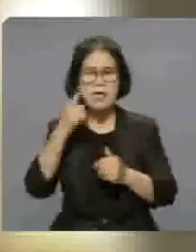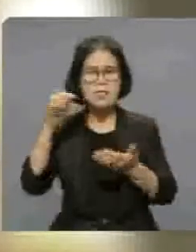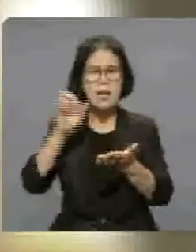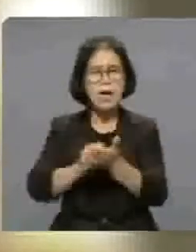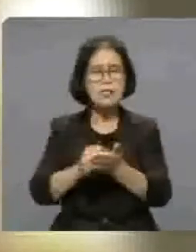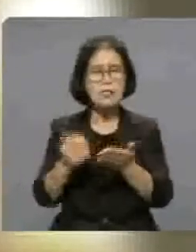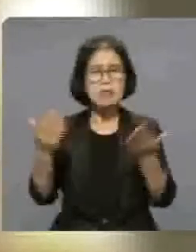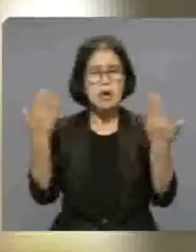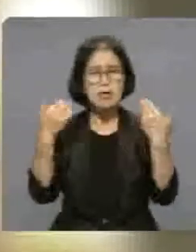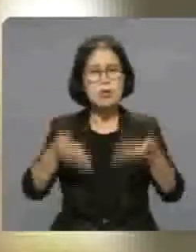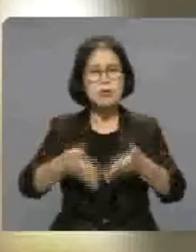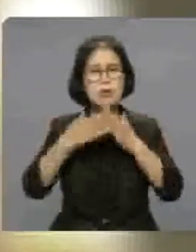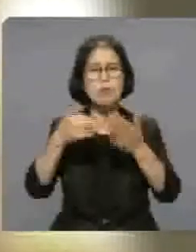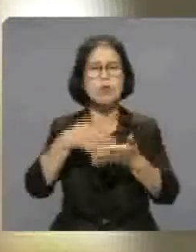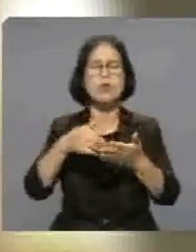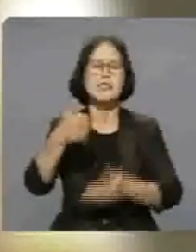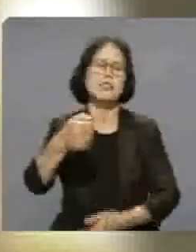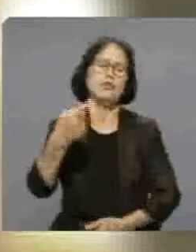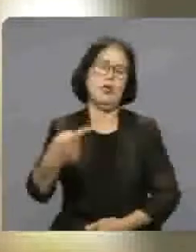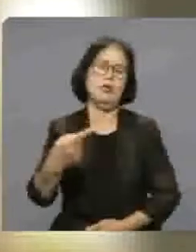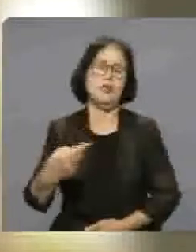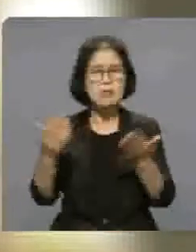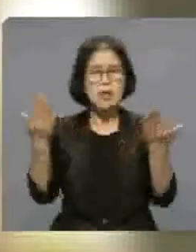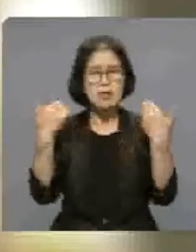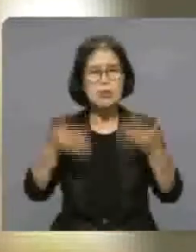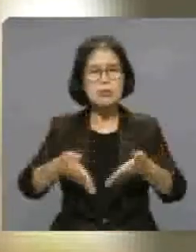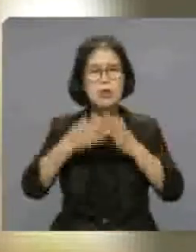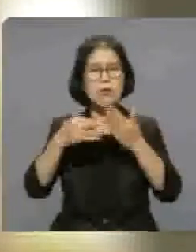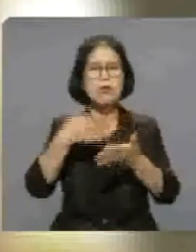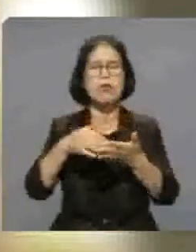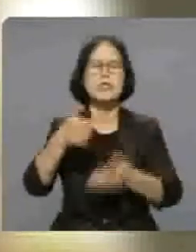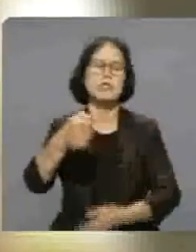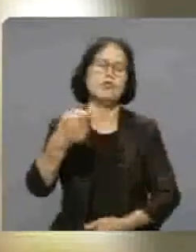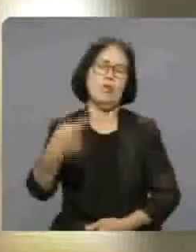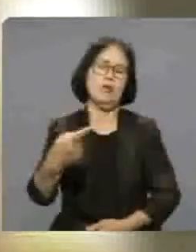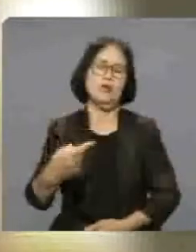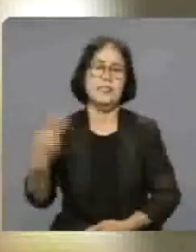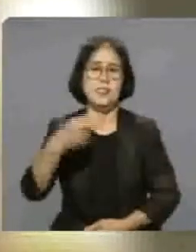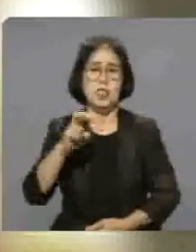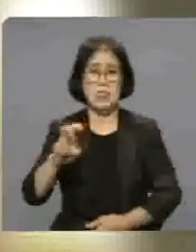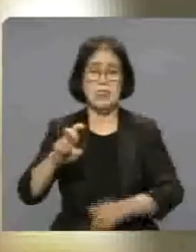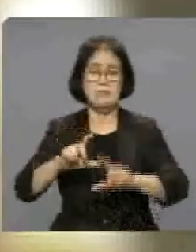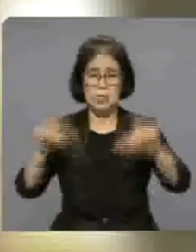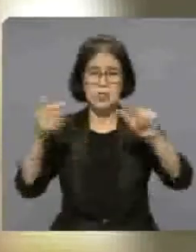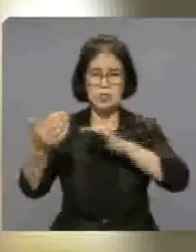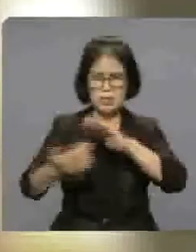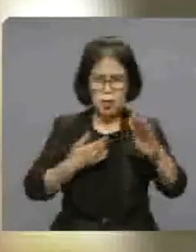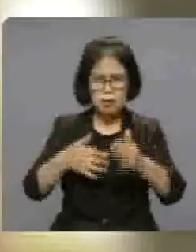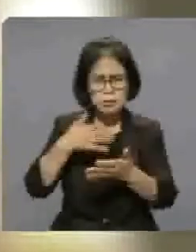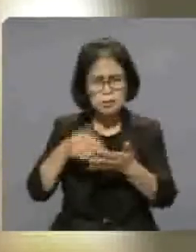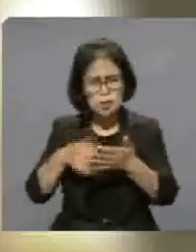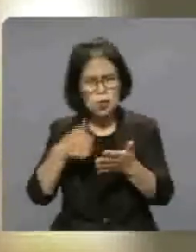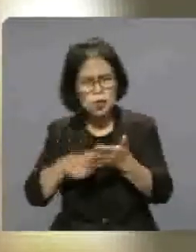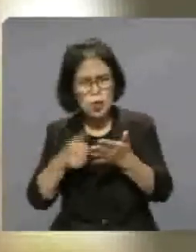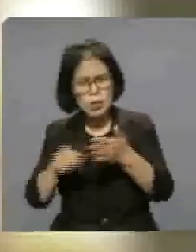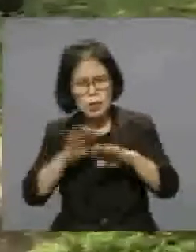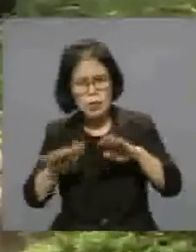지어진 학교는 모두 54곳. 2020년 이전 일제잔재물 집계와 처리 기록은